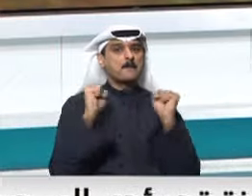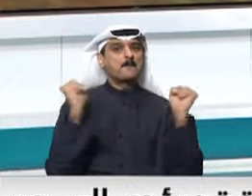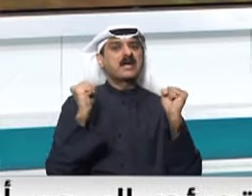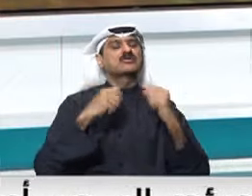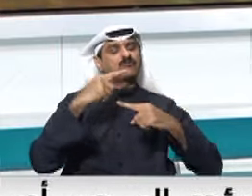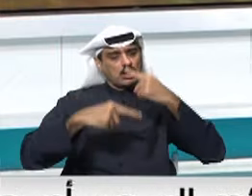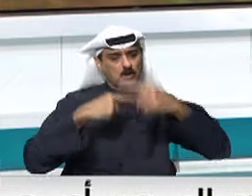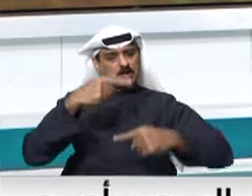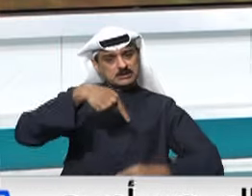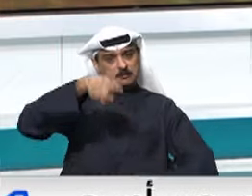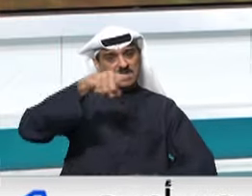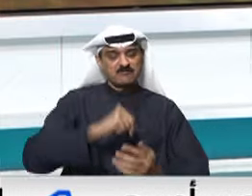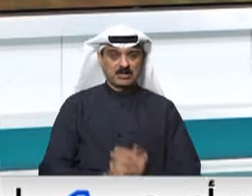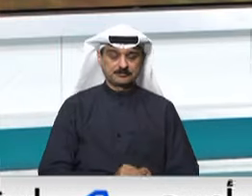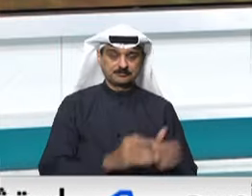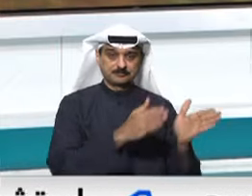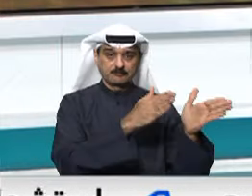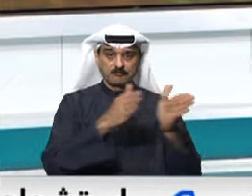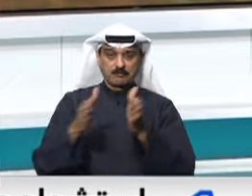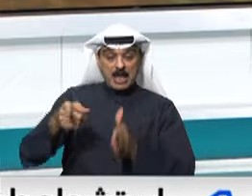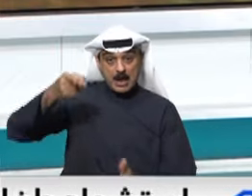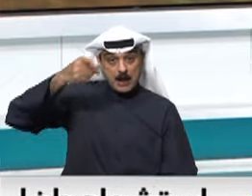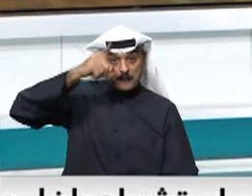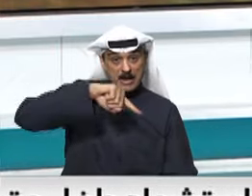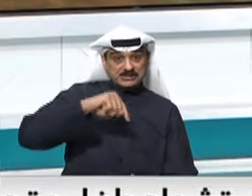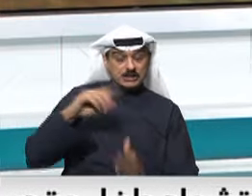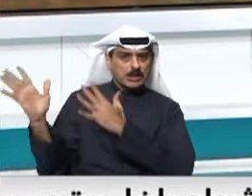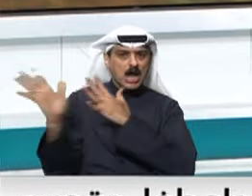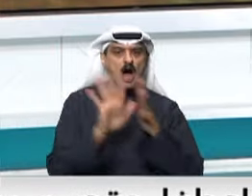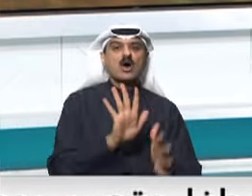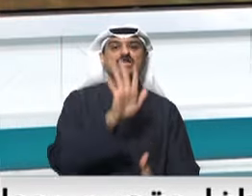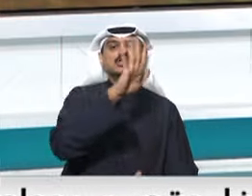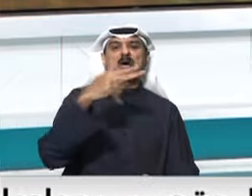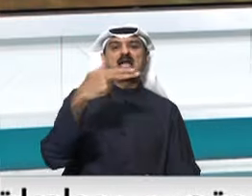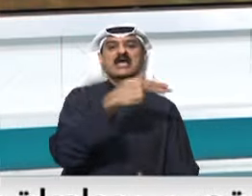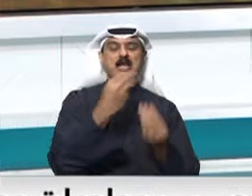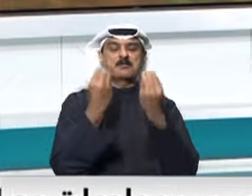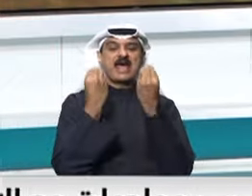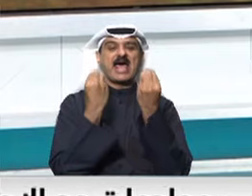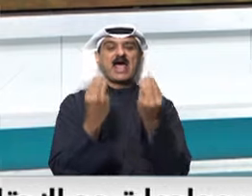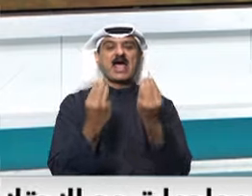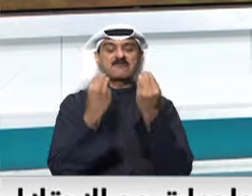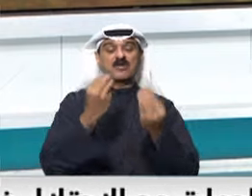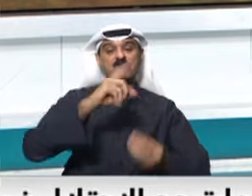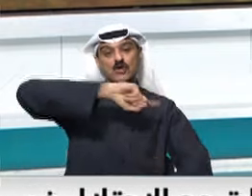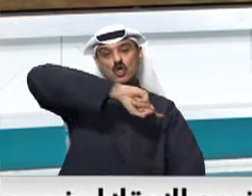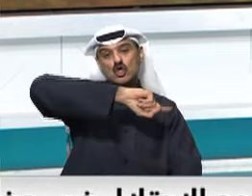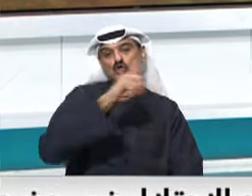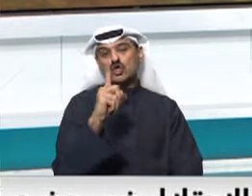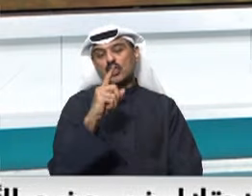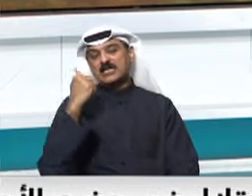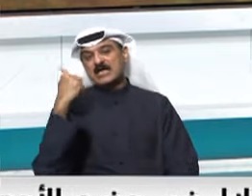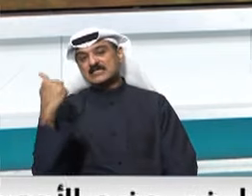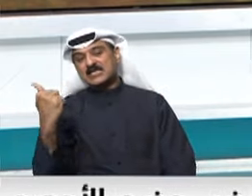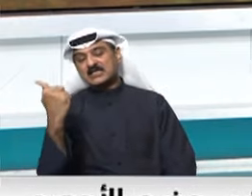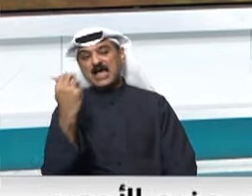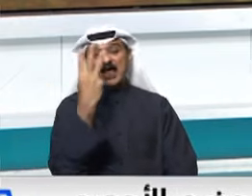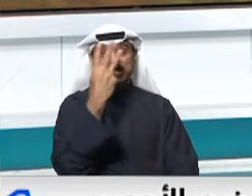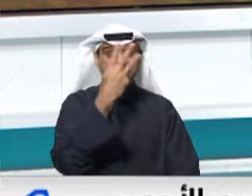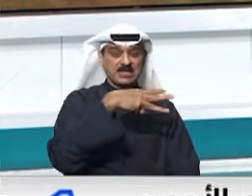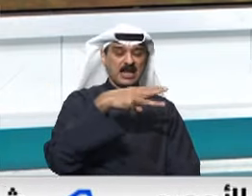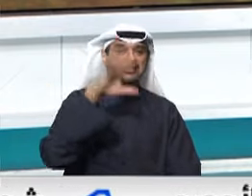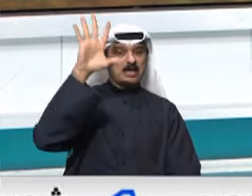ايام باكر باذن الله ايضا الهوا شمال الغربي راح يستمر ويانا خفيف الى معتدل السرعه من 6 الى 30 م في الساعه خلال النهار